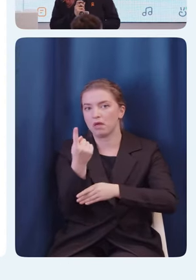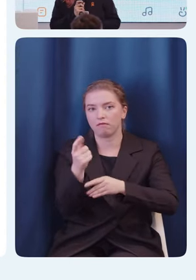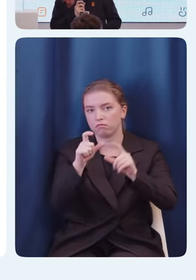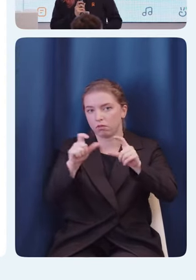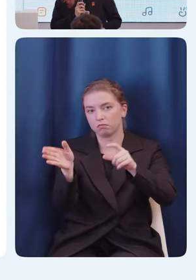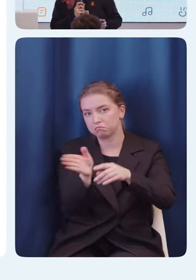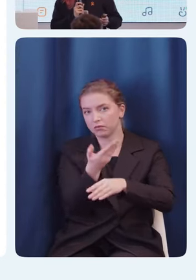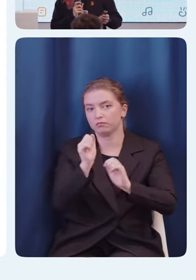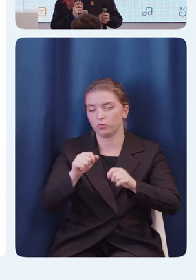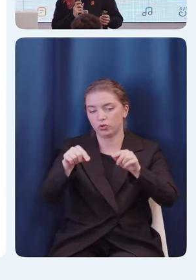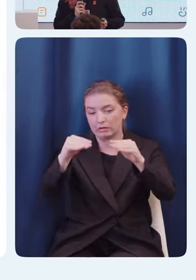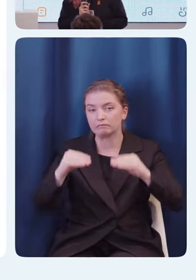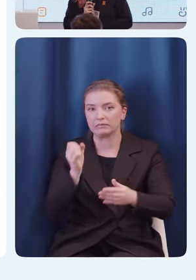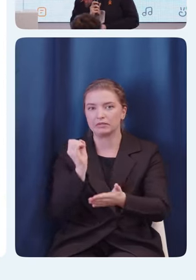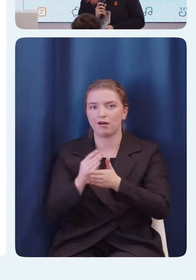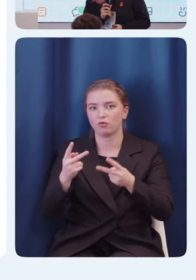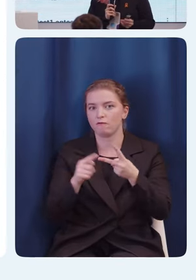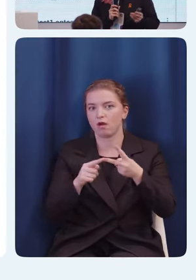к следующему.